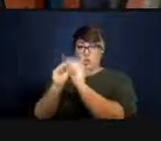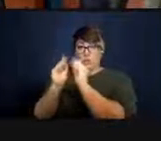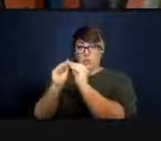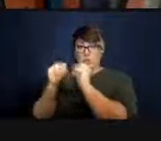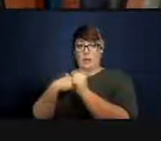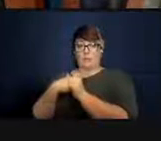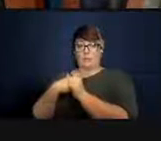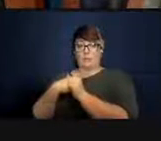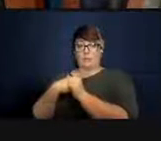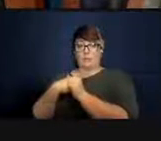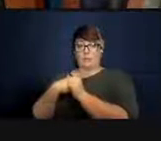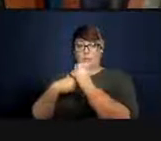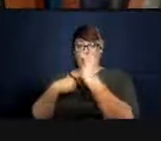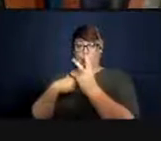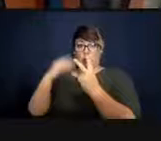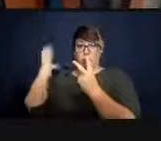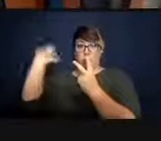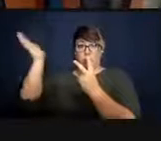من